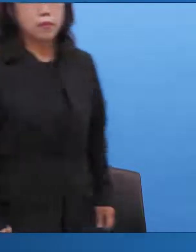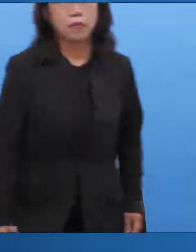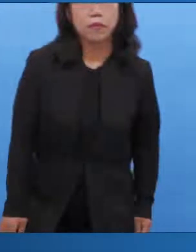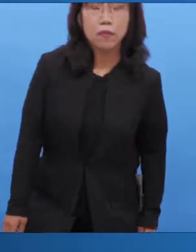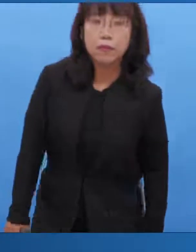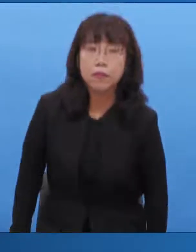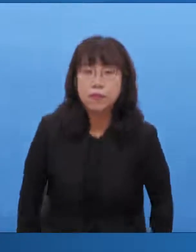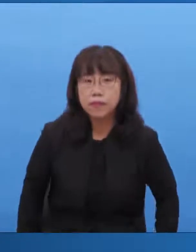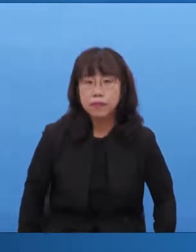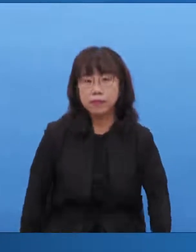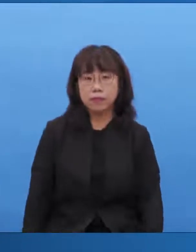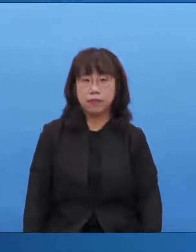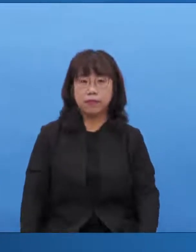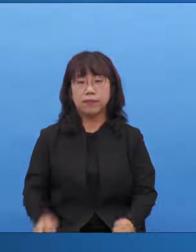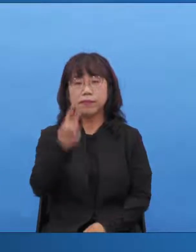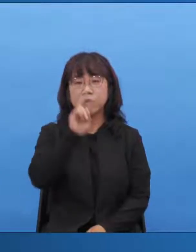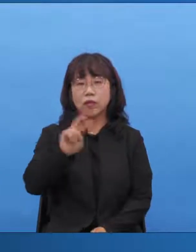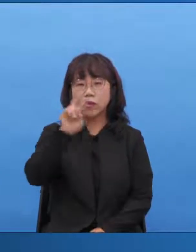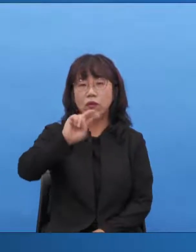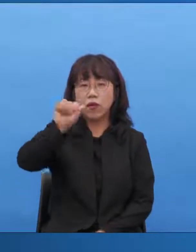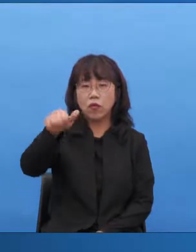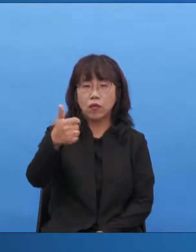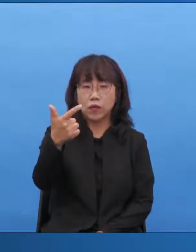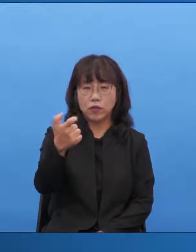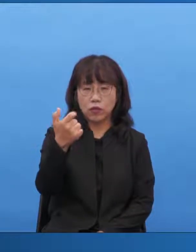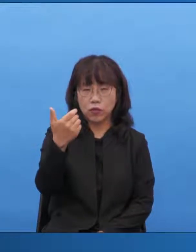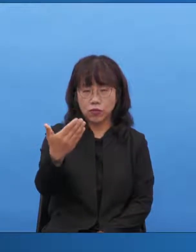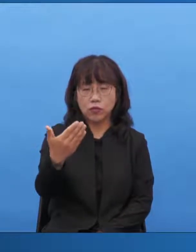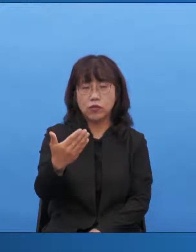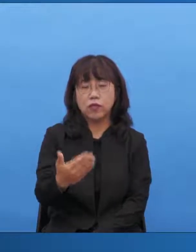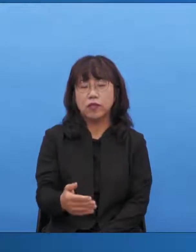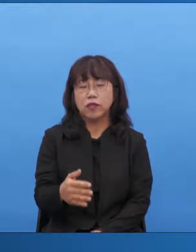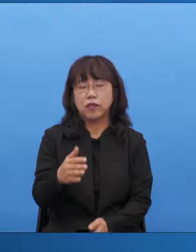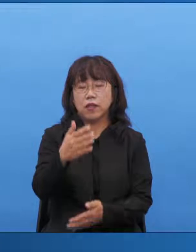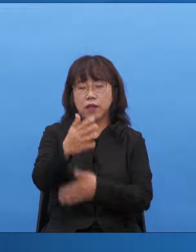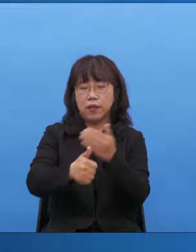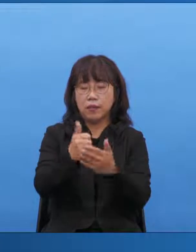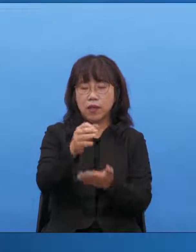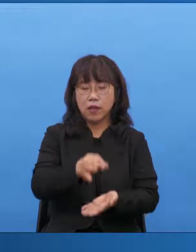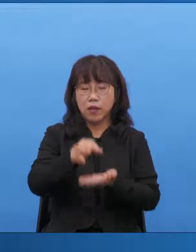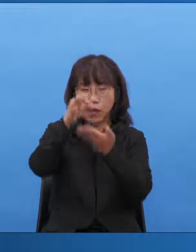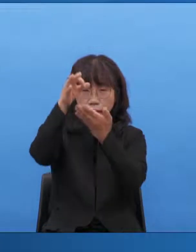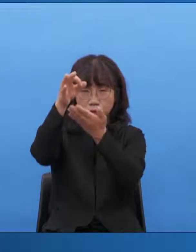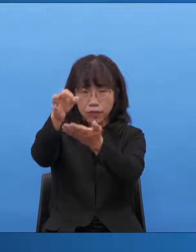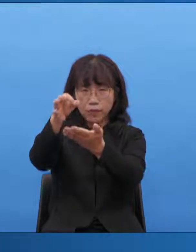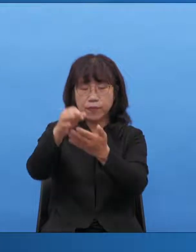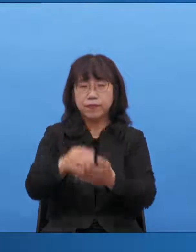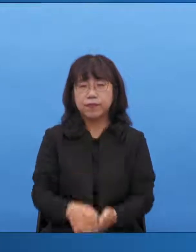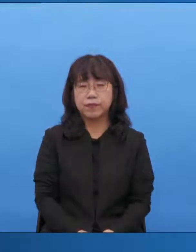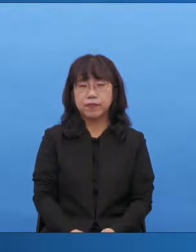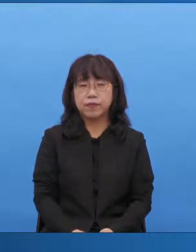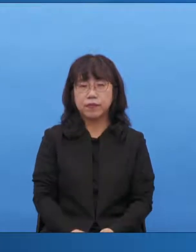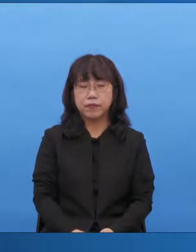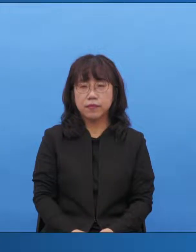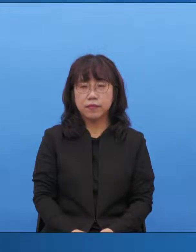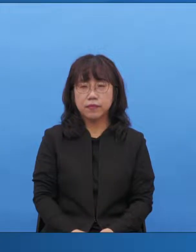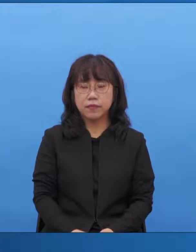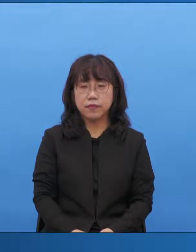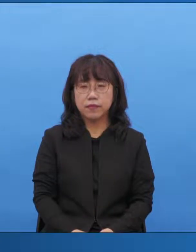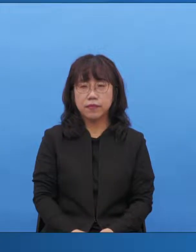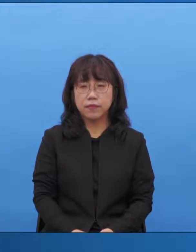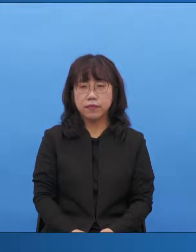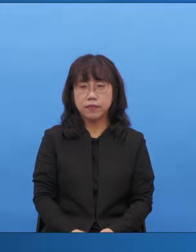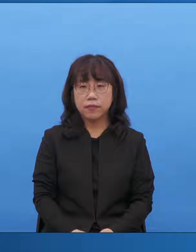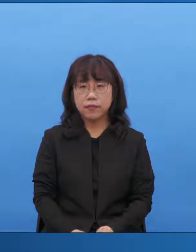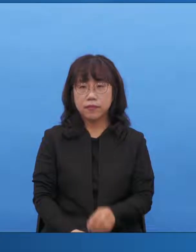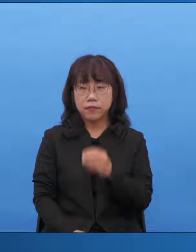이제 maintenant donner nos offrandes à Dieu. Pour le culte de la journée des ruminants en chantant l'hymne 569. Si